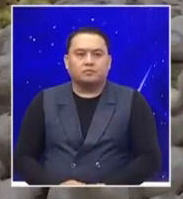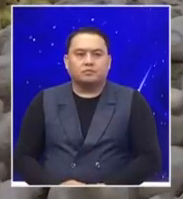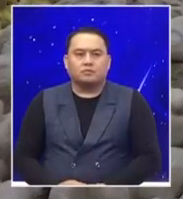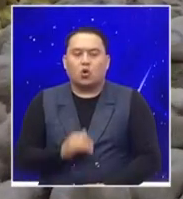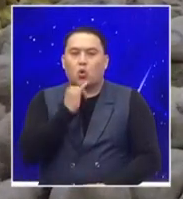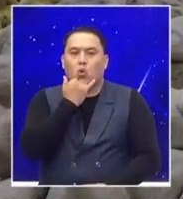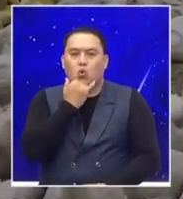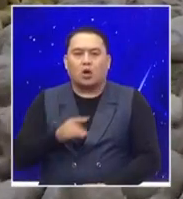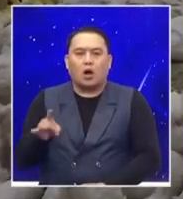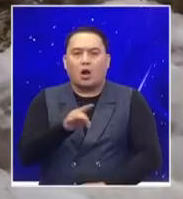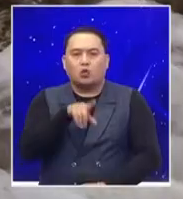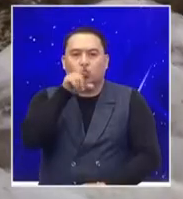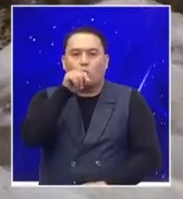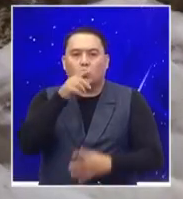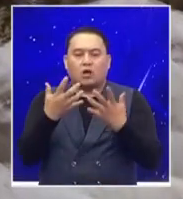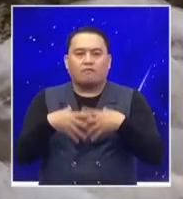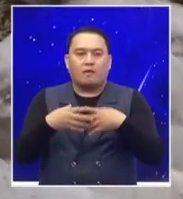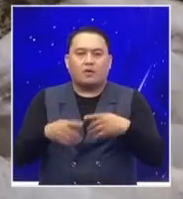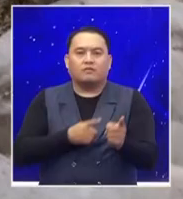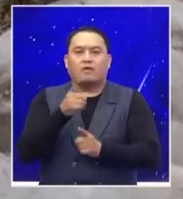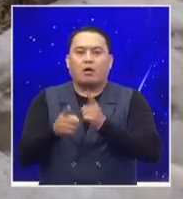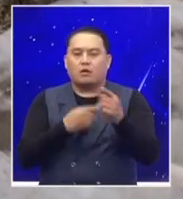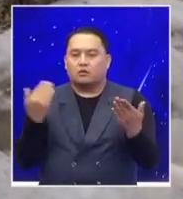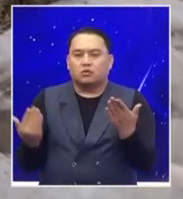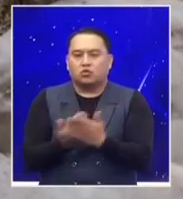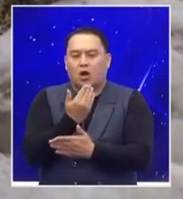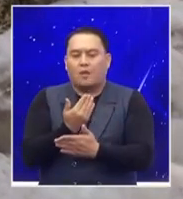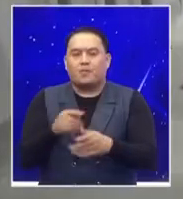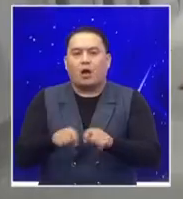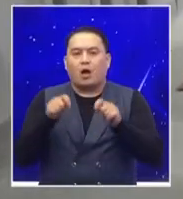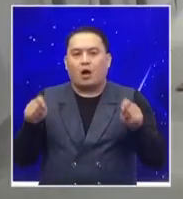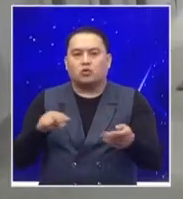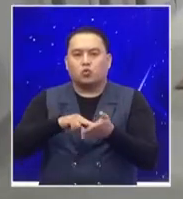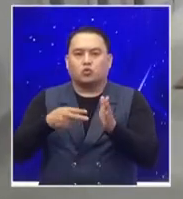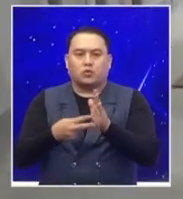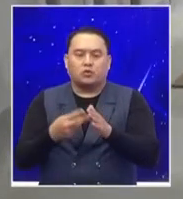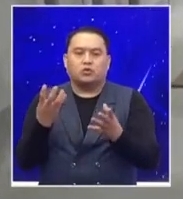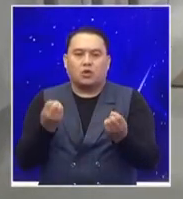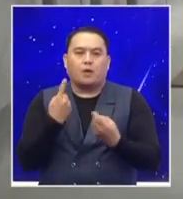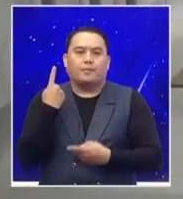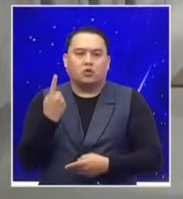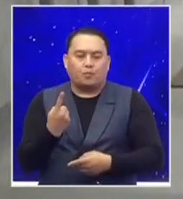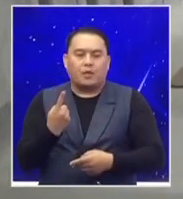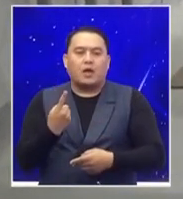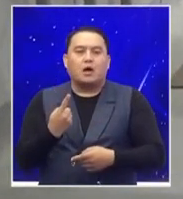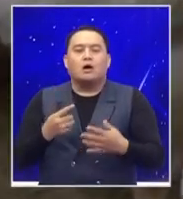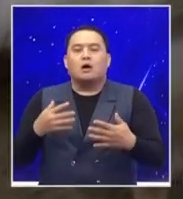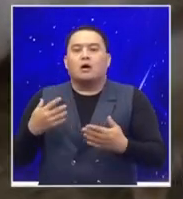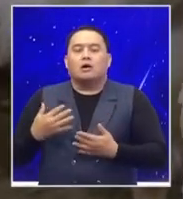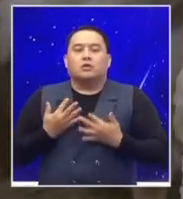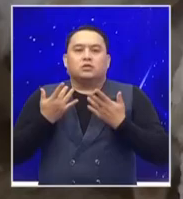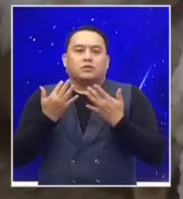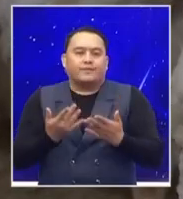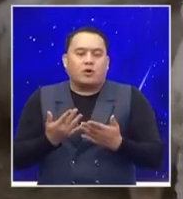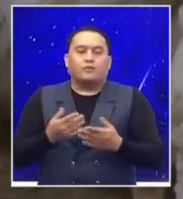Биыл Юрғауданда құс фабрикасы жұмысын қайта жандандырды. Тағы біреуін жақын арада ашу жоспарда. Сондықтан өсімдік шаруашылығы өнімдеріне сұраныс артып